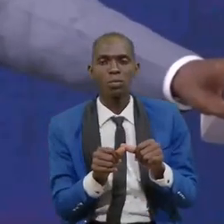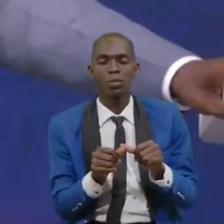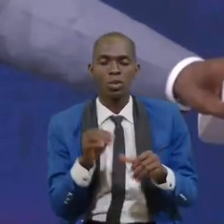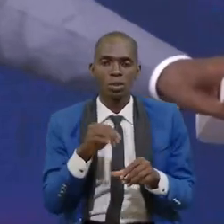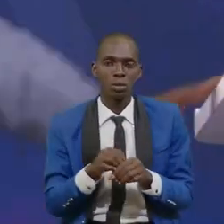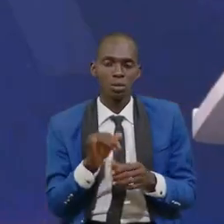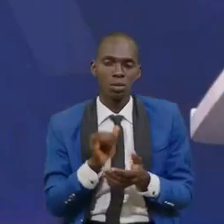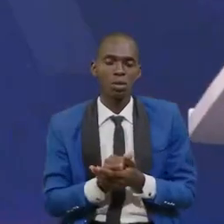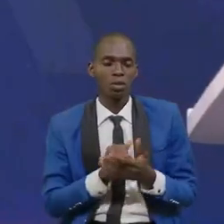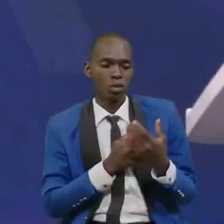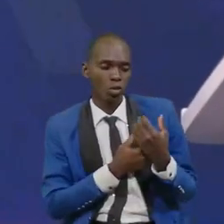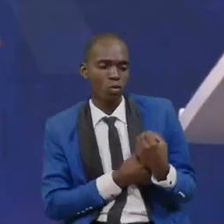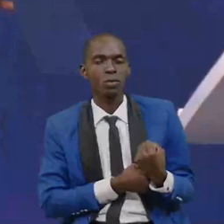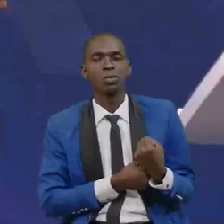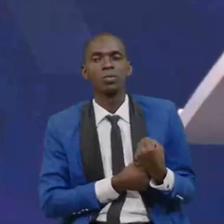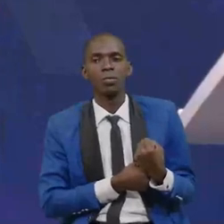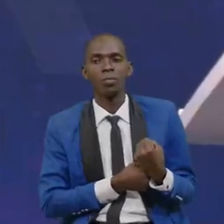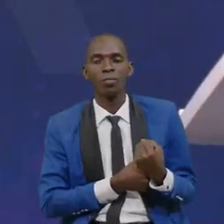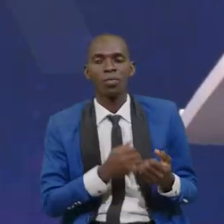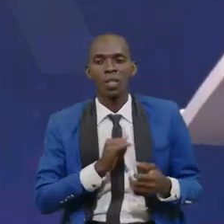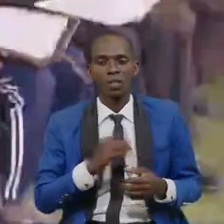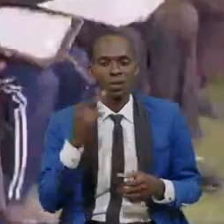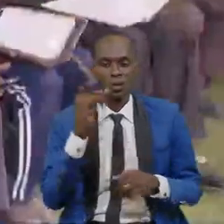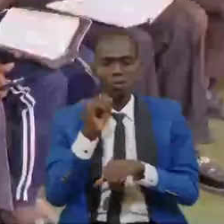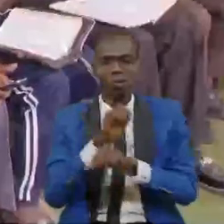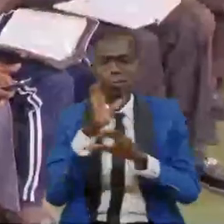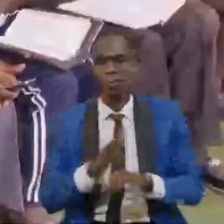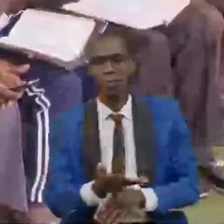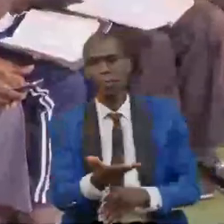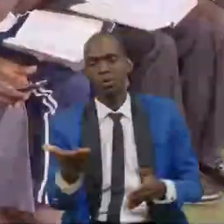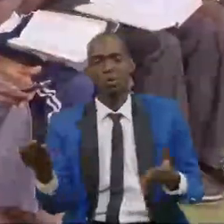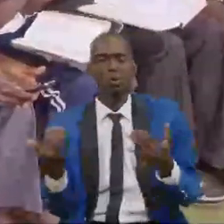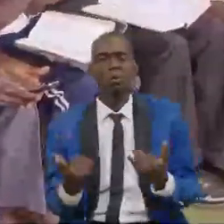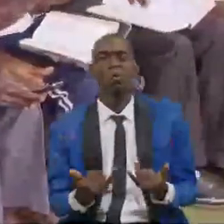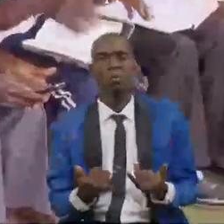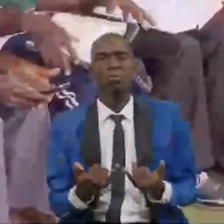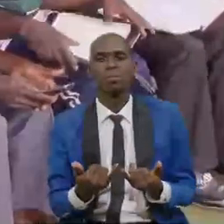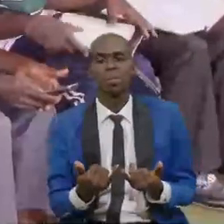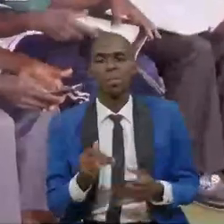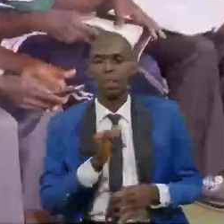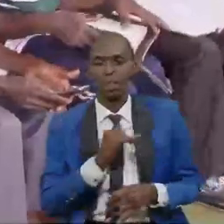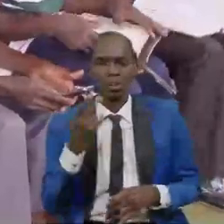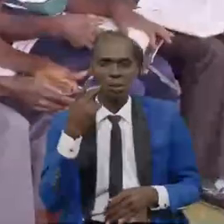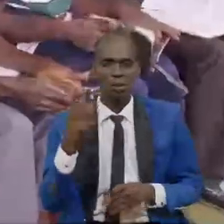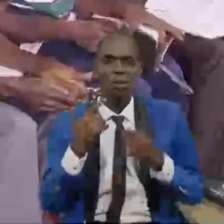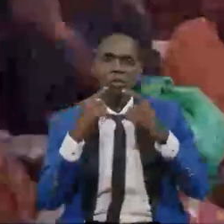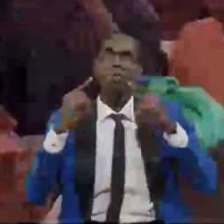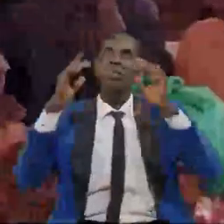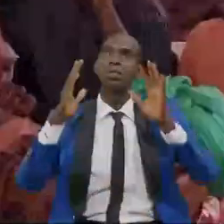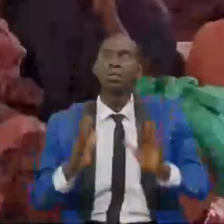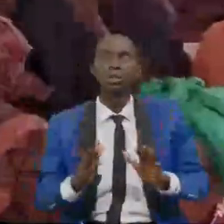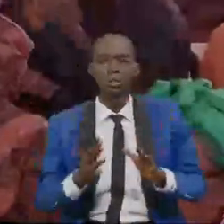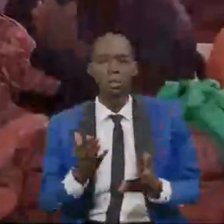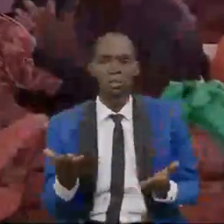Retenez cette assurance. Je vois des vainqueurs devant moi. Je vois des réalisateurs devant